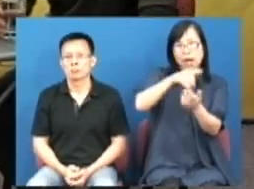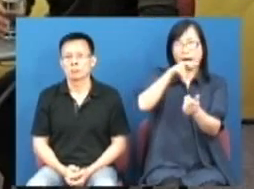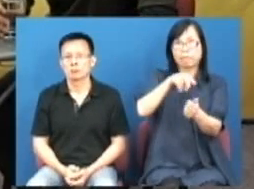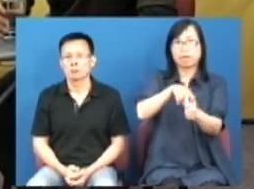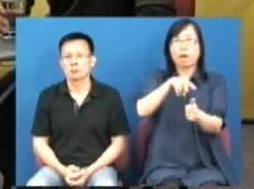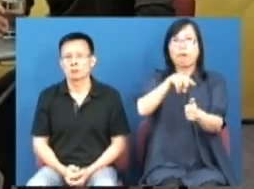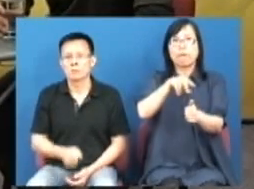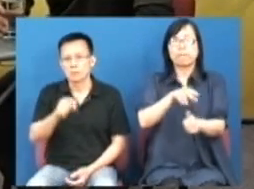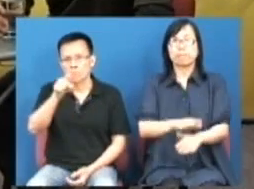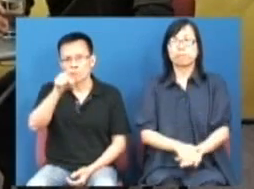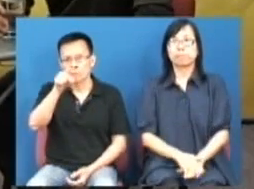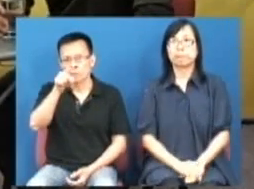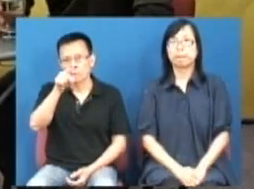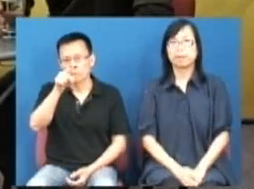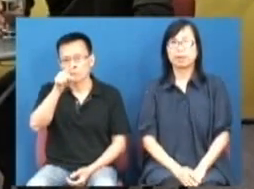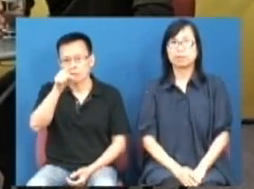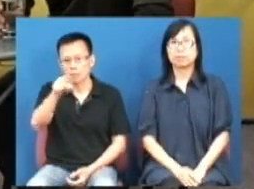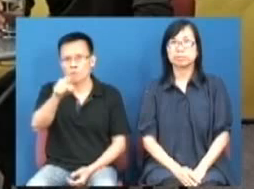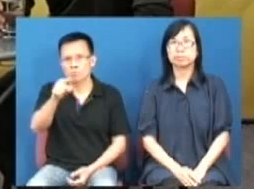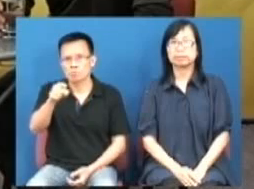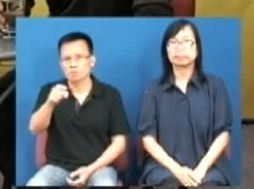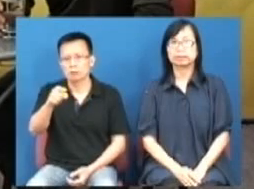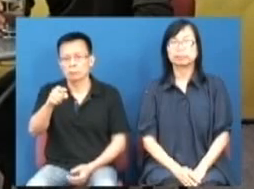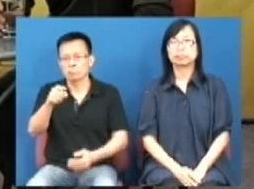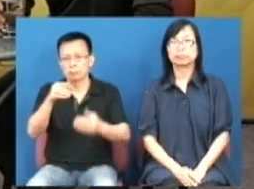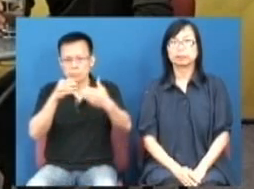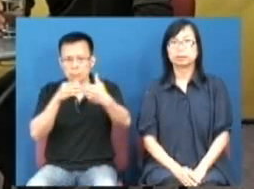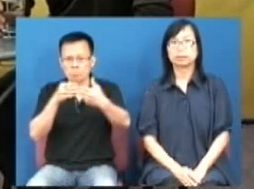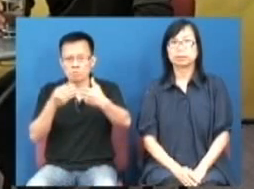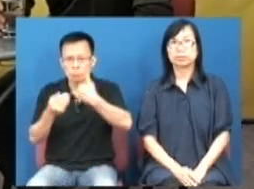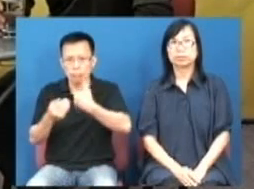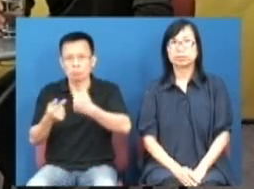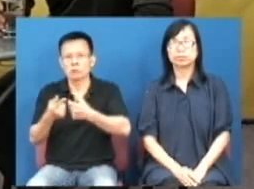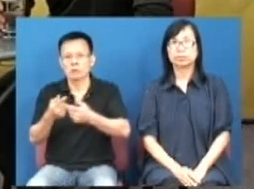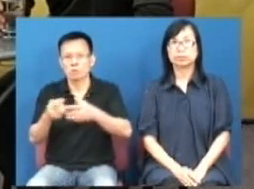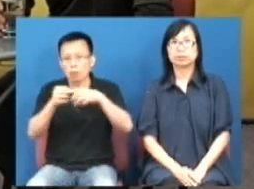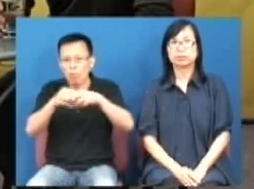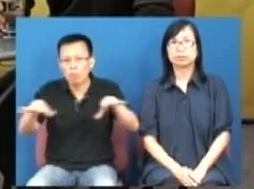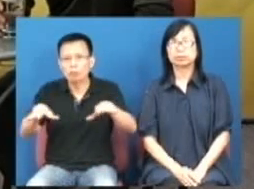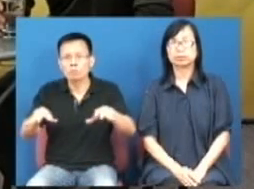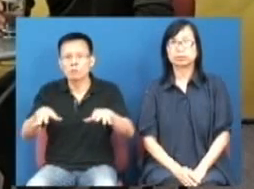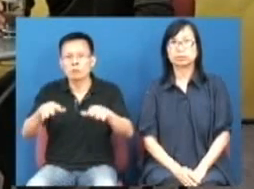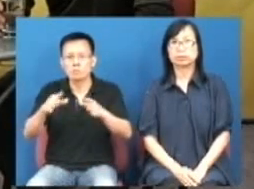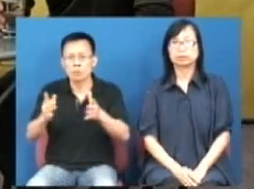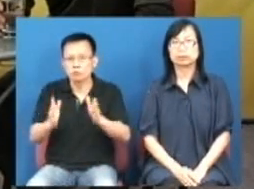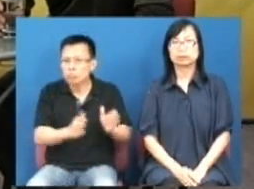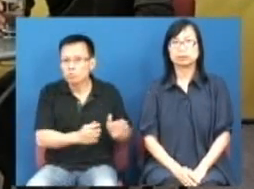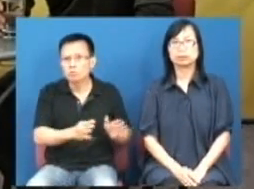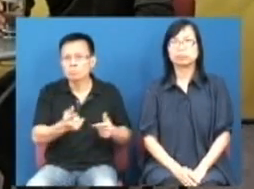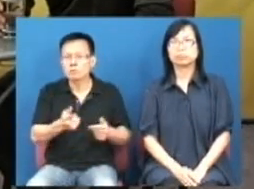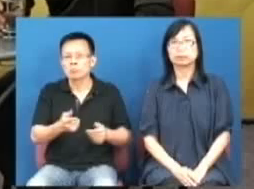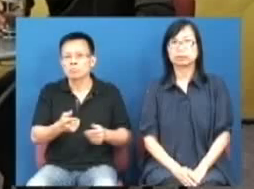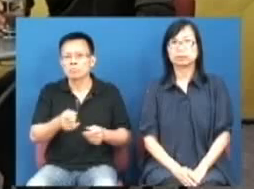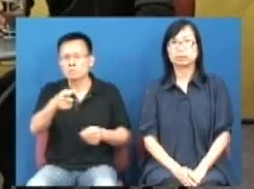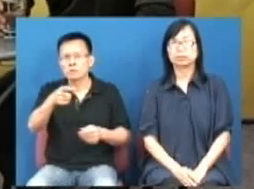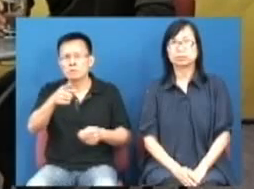啲網絡媒體。 即係你又唔對我哋有公平嘅看待，你又要用同樣嘅法例嚟管我哋，你算點先？